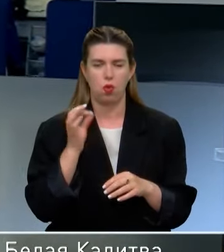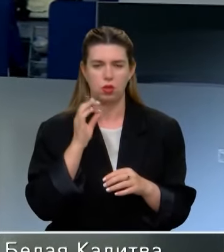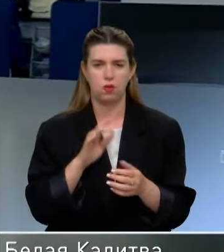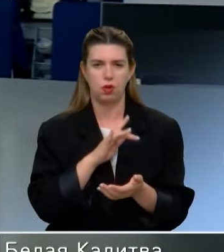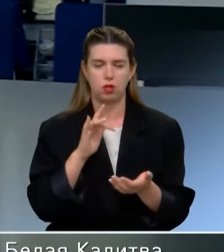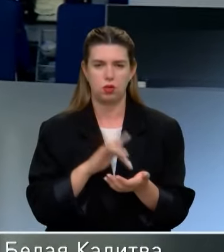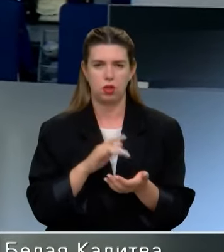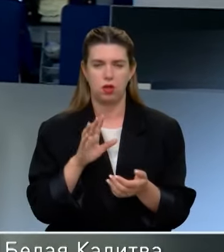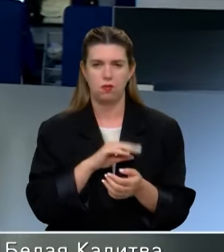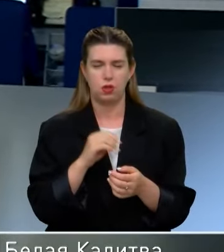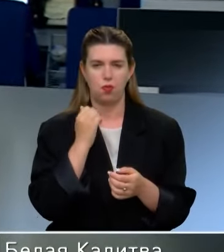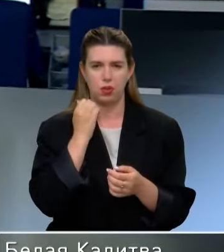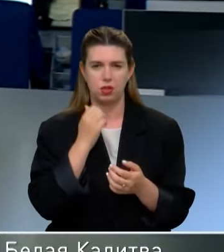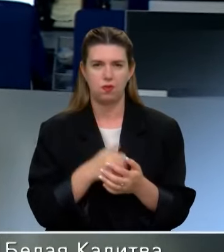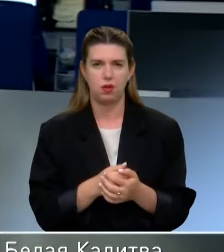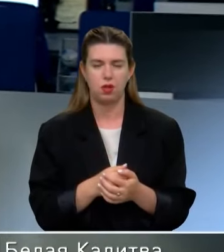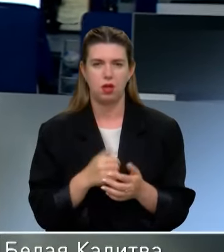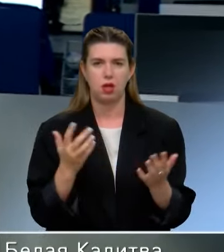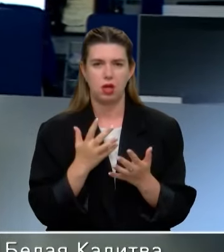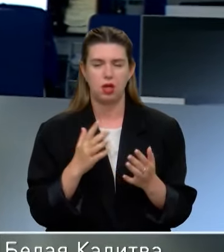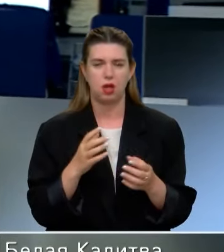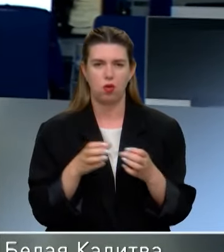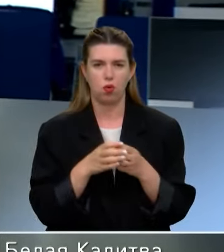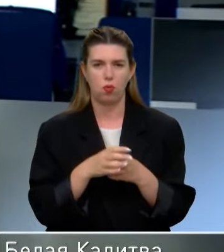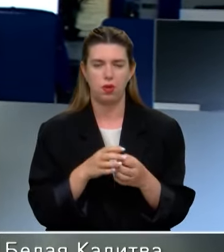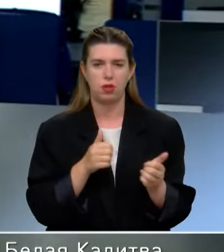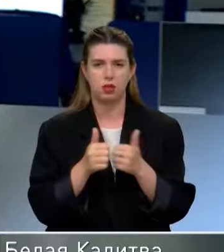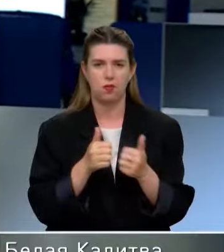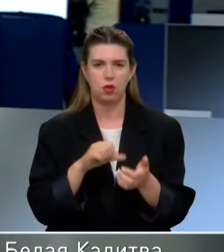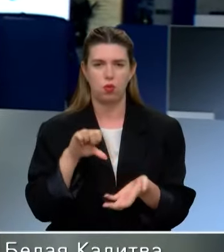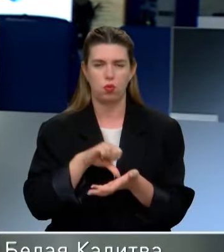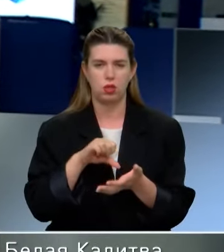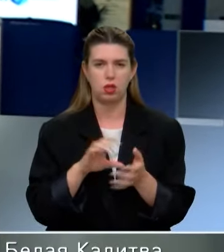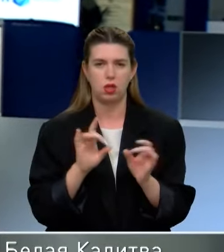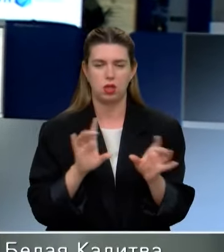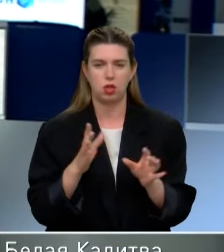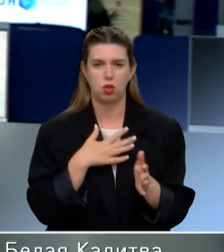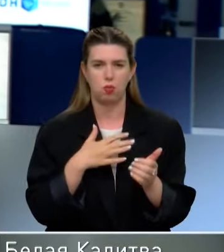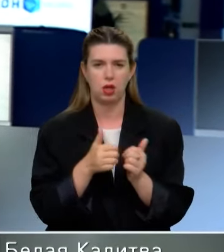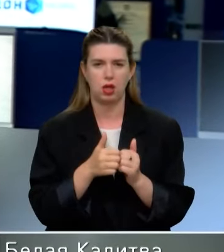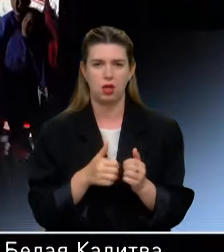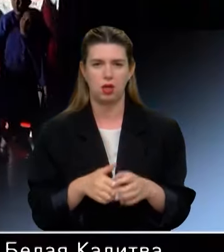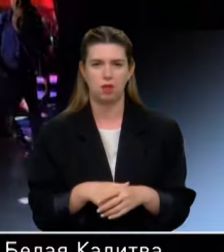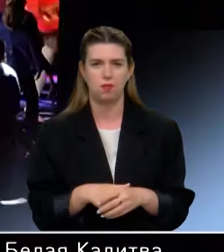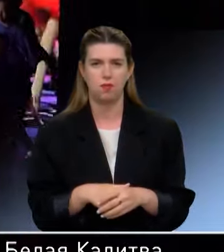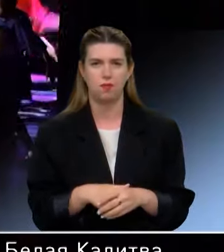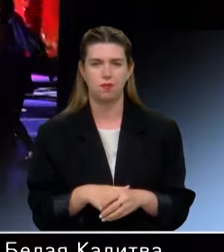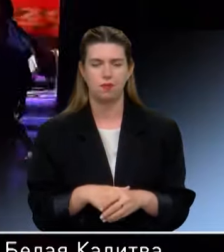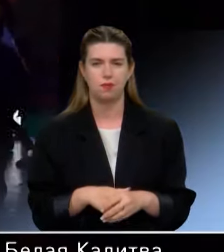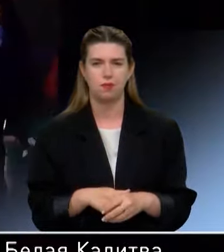государственном кремлёвском дворце в каких номинациях состязались участники расскажет Виктор Леонтьев